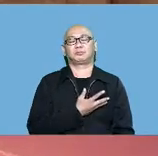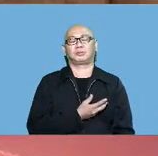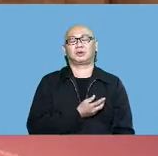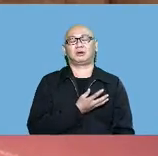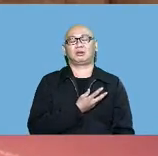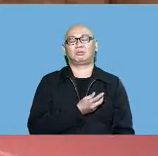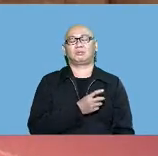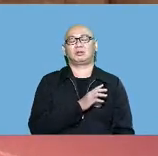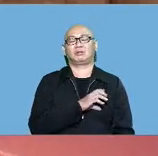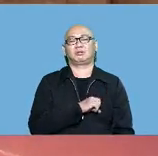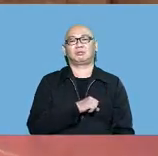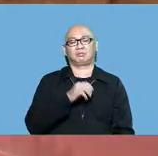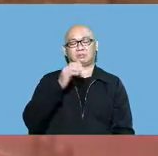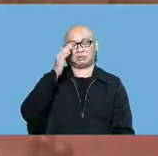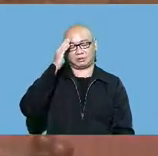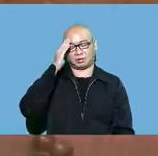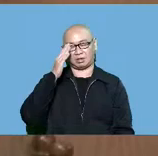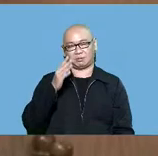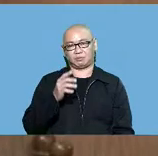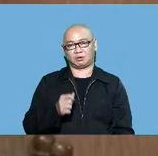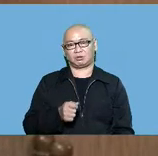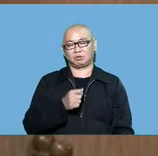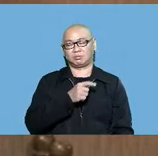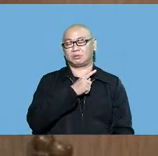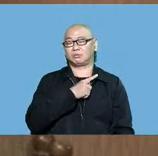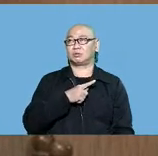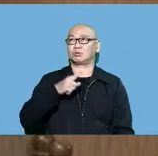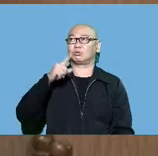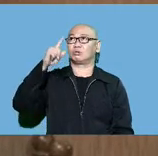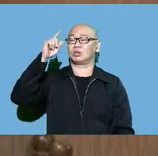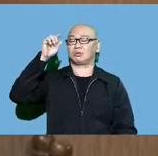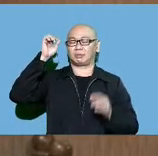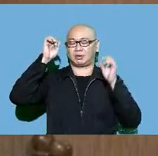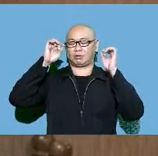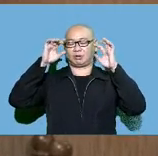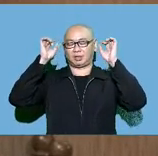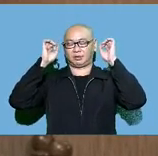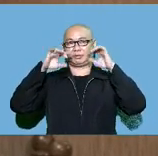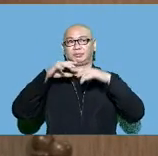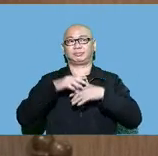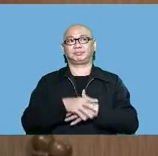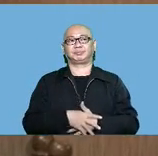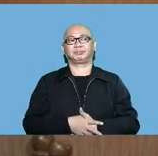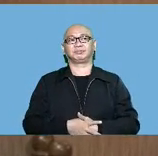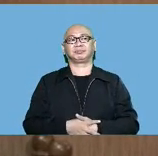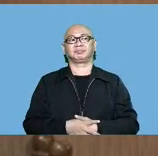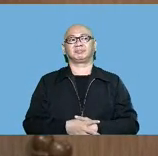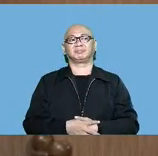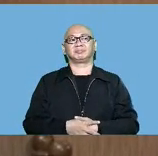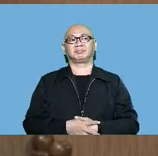Bismillahirrahmanirrahim. Assalamualaikum warahmatullahi wabarakatuh.